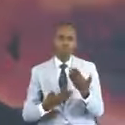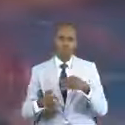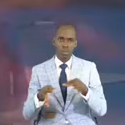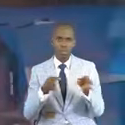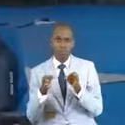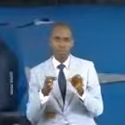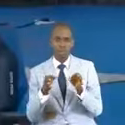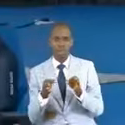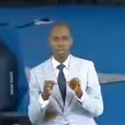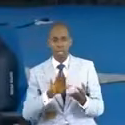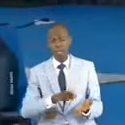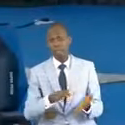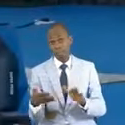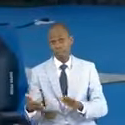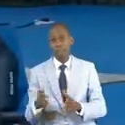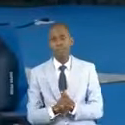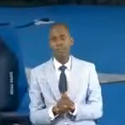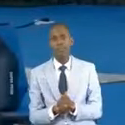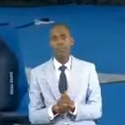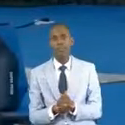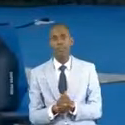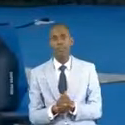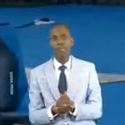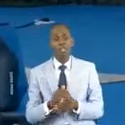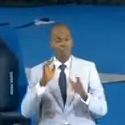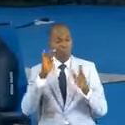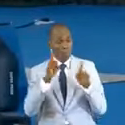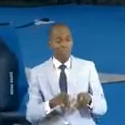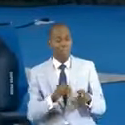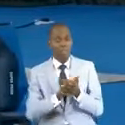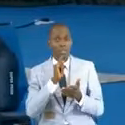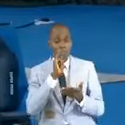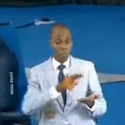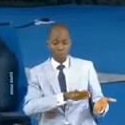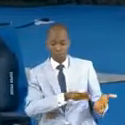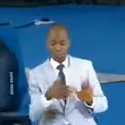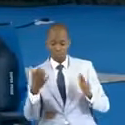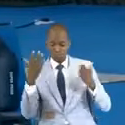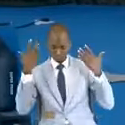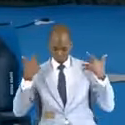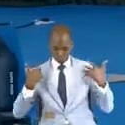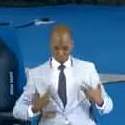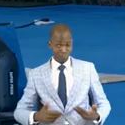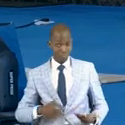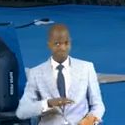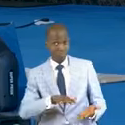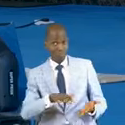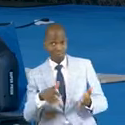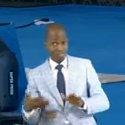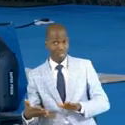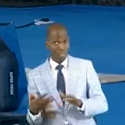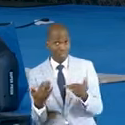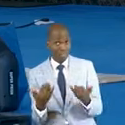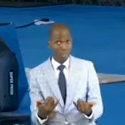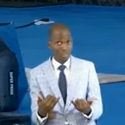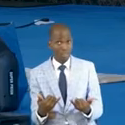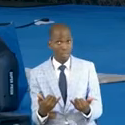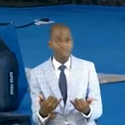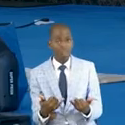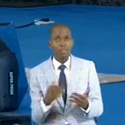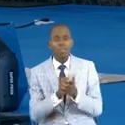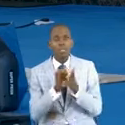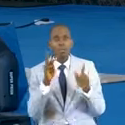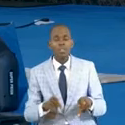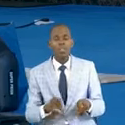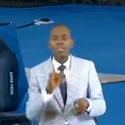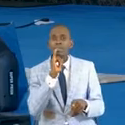a na-ahụ anya, ọ nwụwo onye nwụrụ anwụ na ihe a na-ahụ anya. Ugbu a ọ nwụwo, o nwerewo onwe ya pụọ n'ịṅụ mmanya